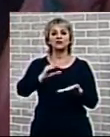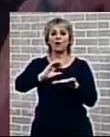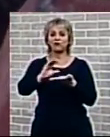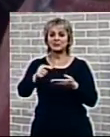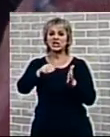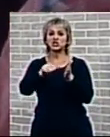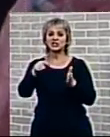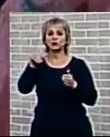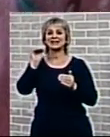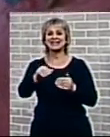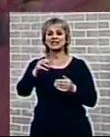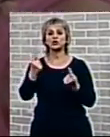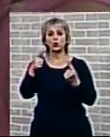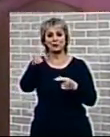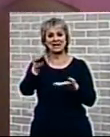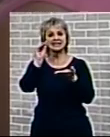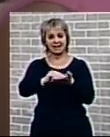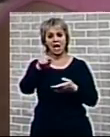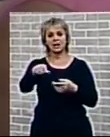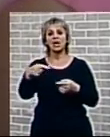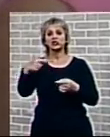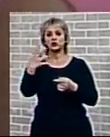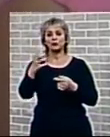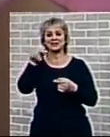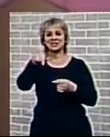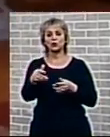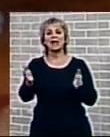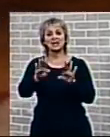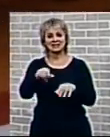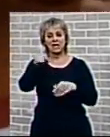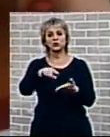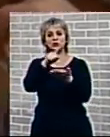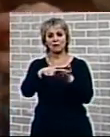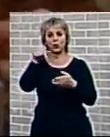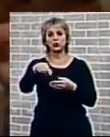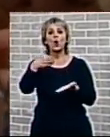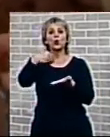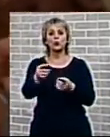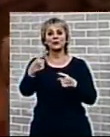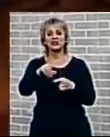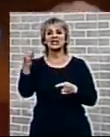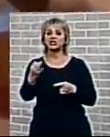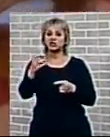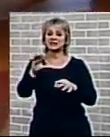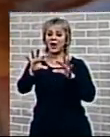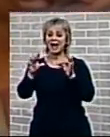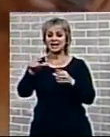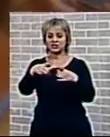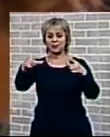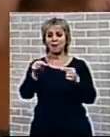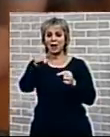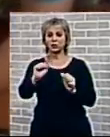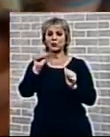выпустят 600 тысяч юбилейных знаков. 1500 из них останутся в городе. Купить эту интересную для коллекции марку можно